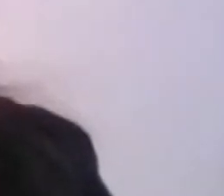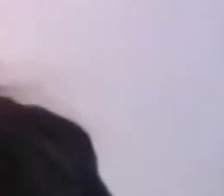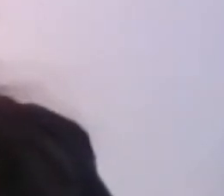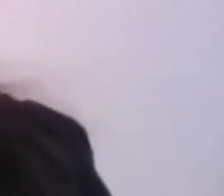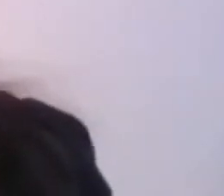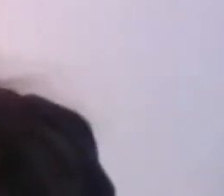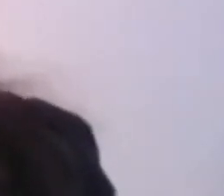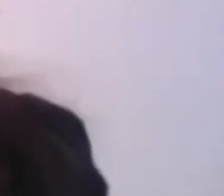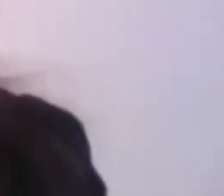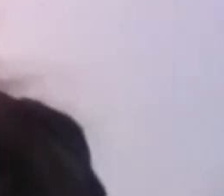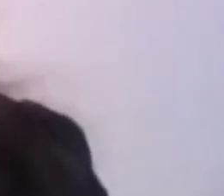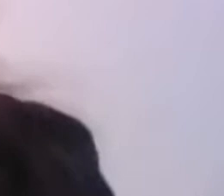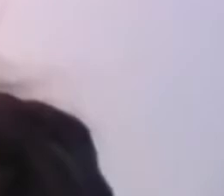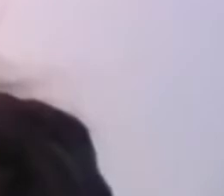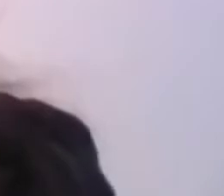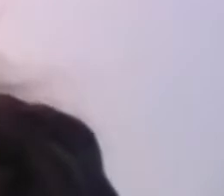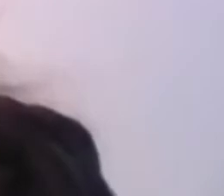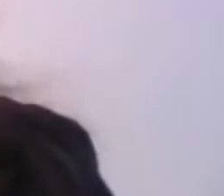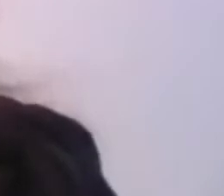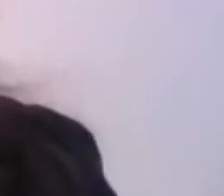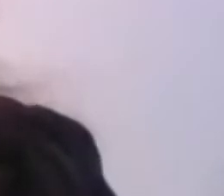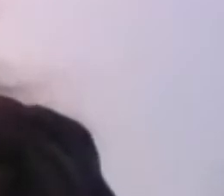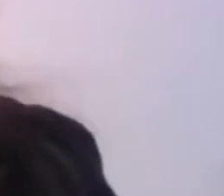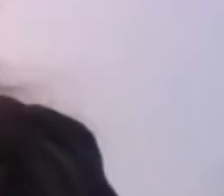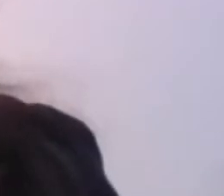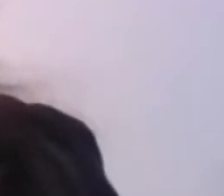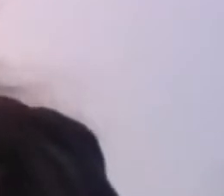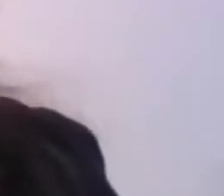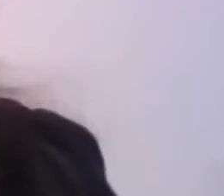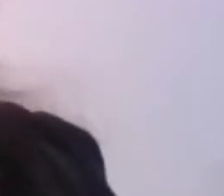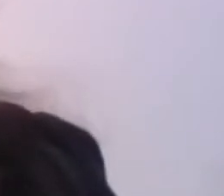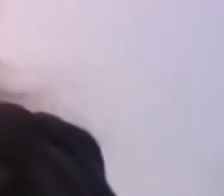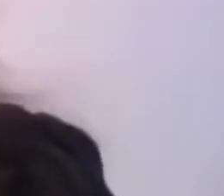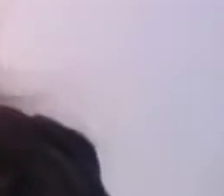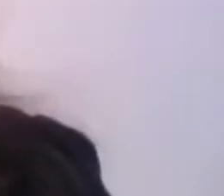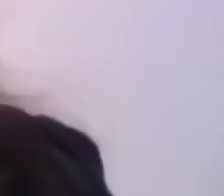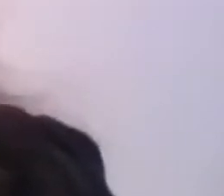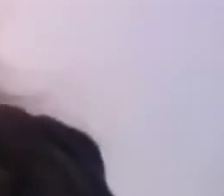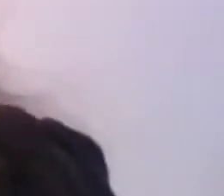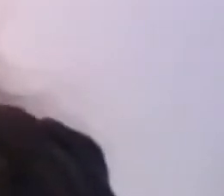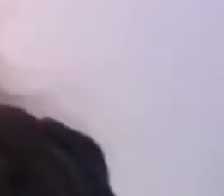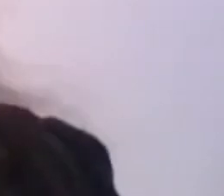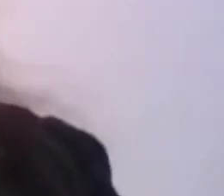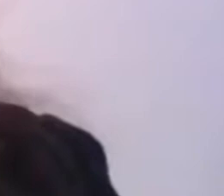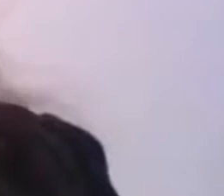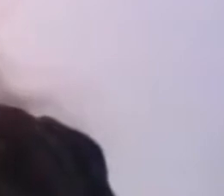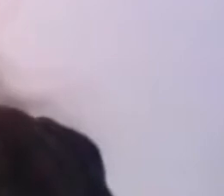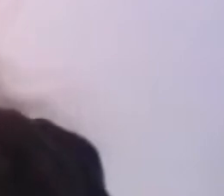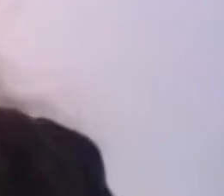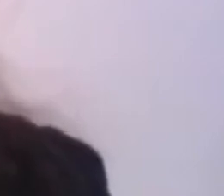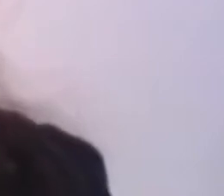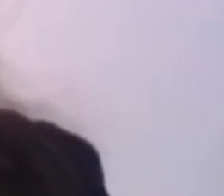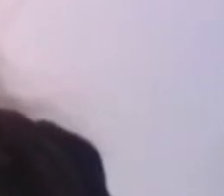toujours. Je t'enveloppe de mots caresses pour arrondir les angles de ta différence. Je t'abreuve de mots tendresse